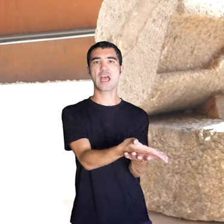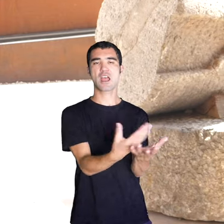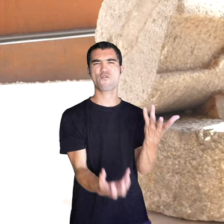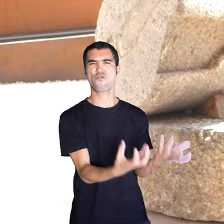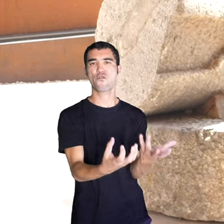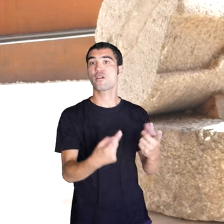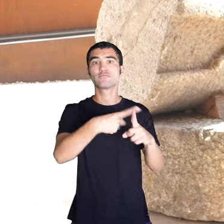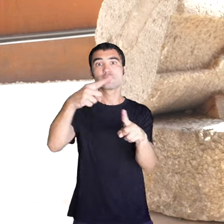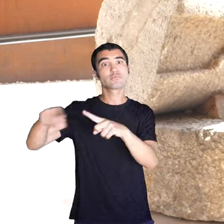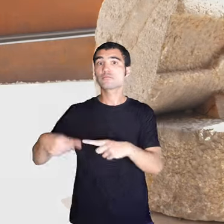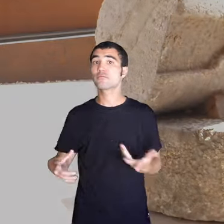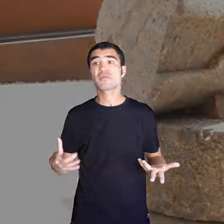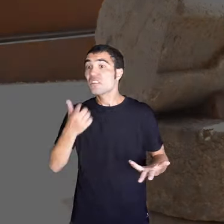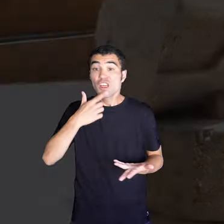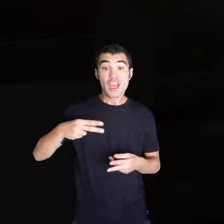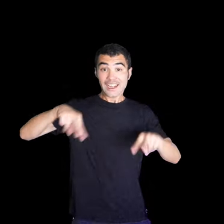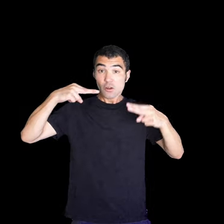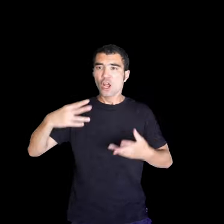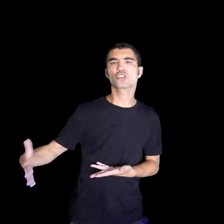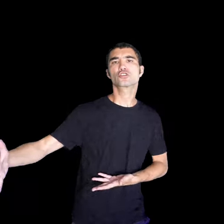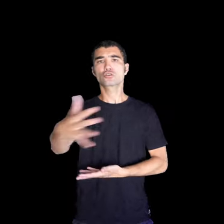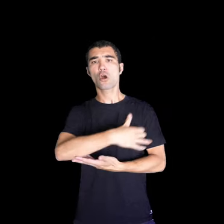Era, tot el peix sortia.